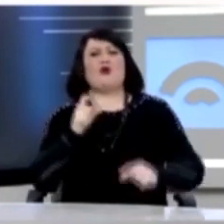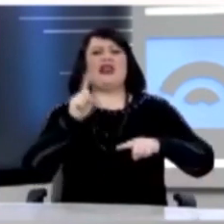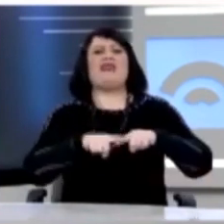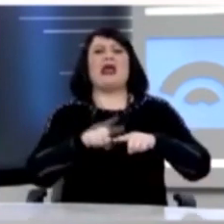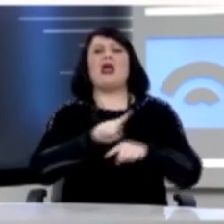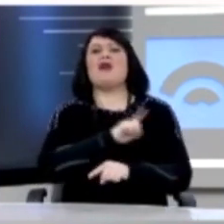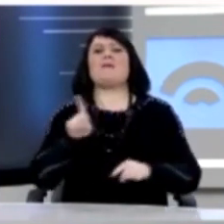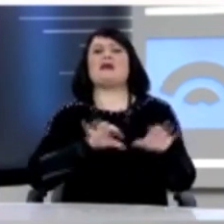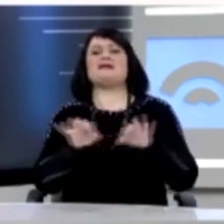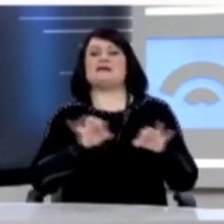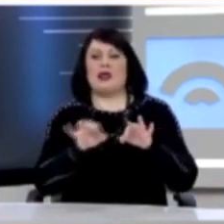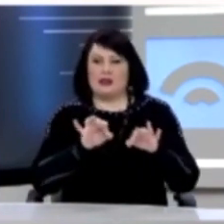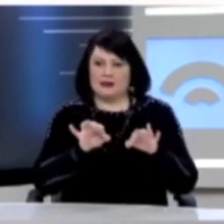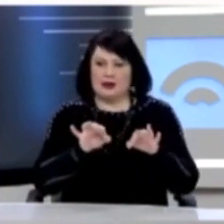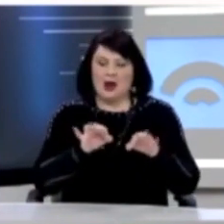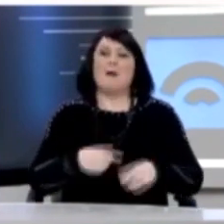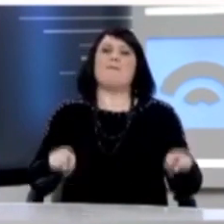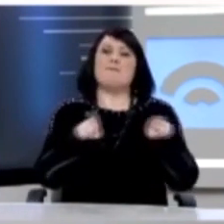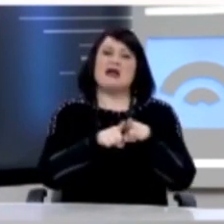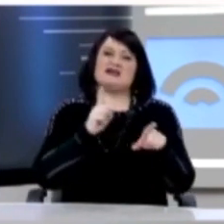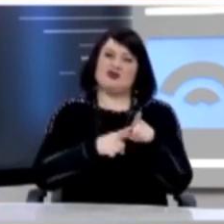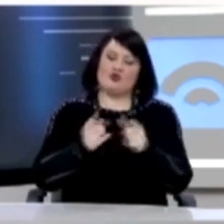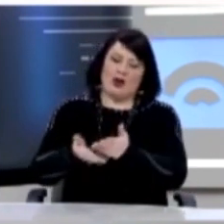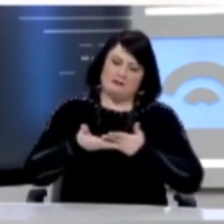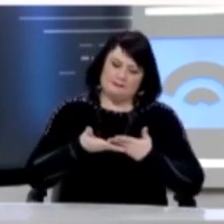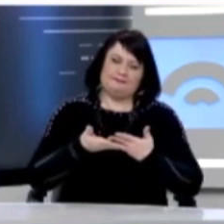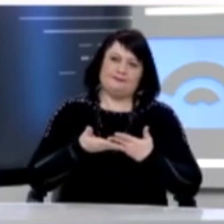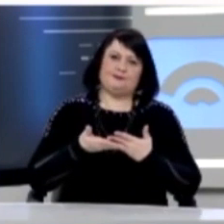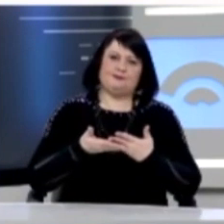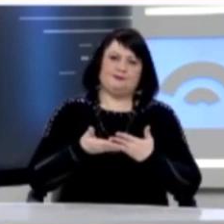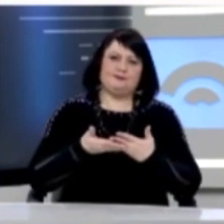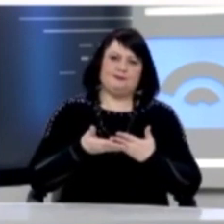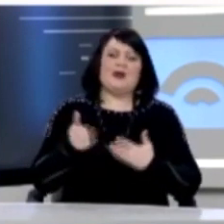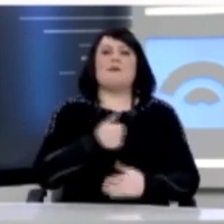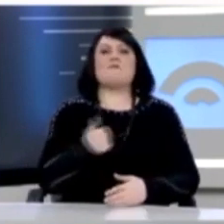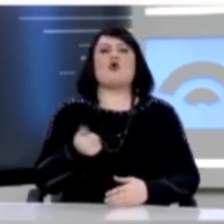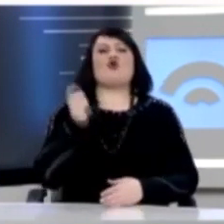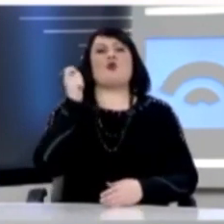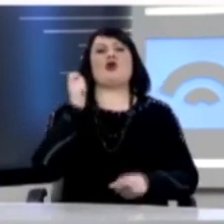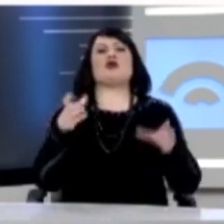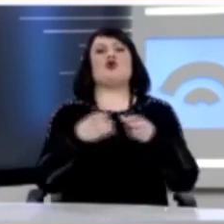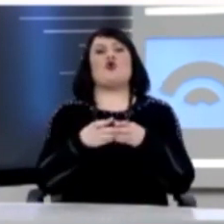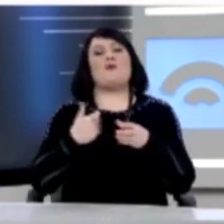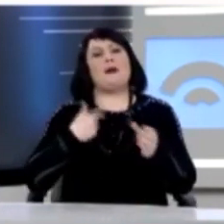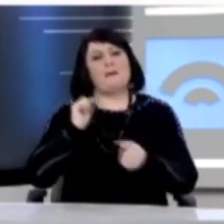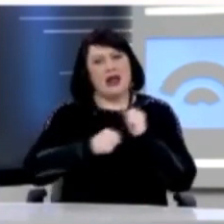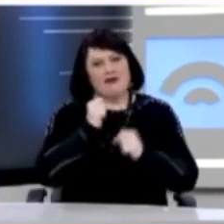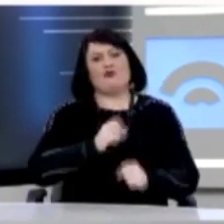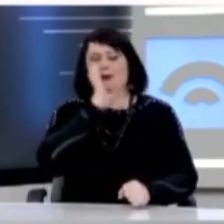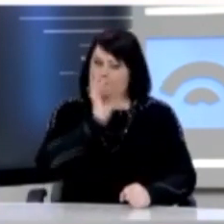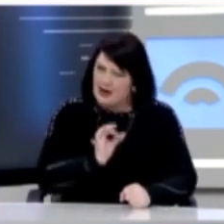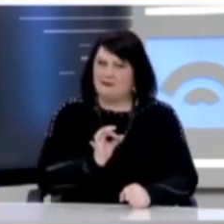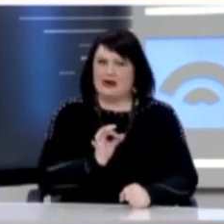τους σχεδιασμούς. Σε συμπόρευση με το Κομμουνιστικό Κόμμα Ελλάδας, τη μόνη πολιτική δύναμη που παλεύει